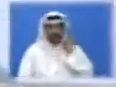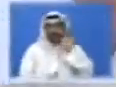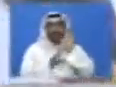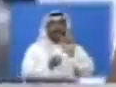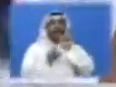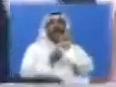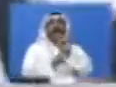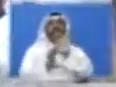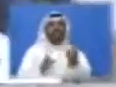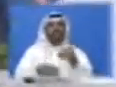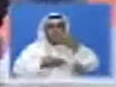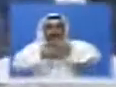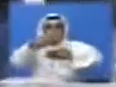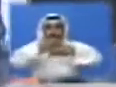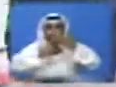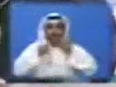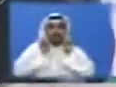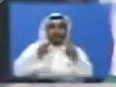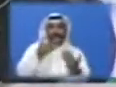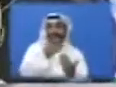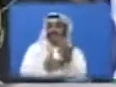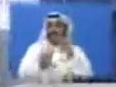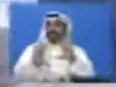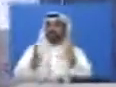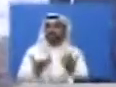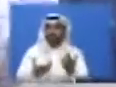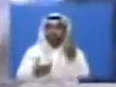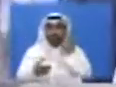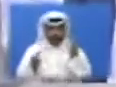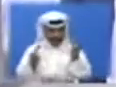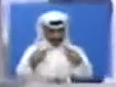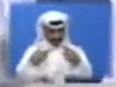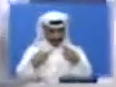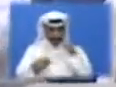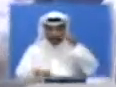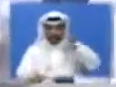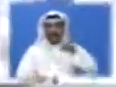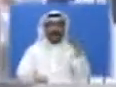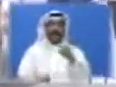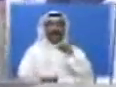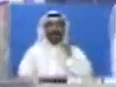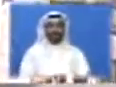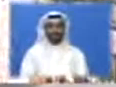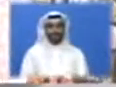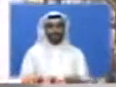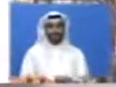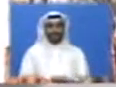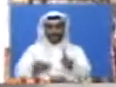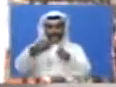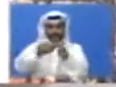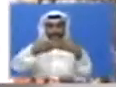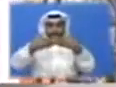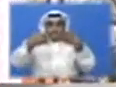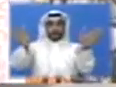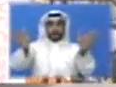البناء والتعمير بهدف اطلاع الزوار على آخر المستجدات في هذا العالم. معرض